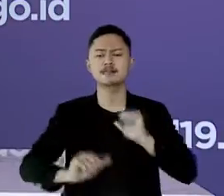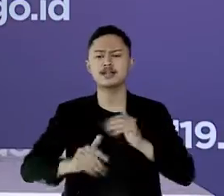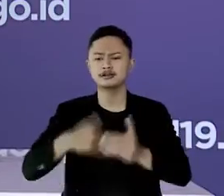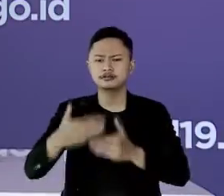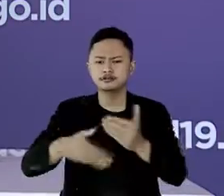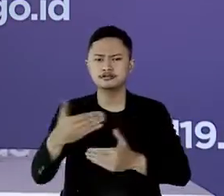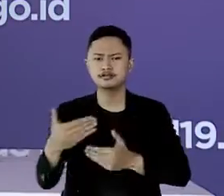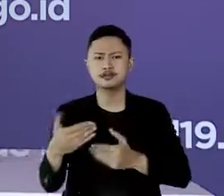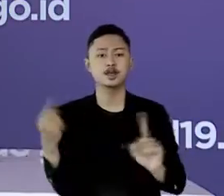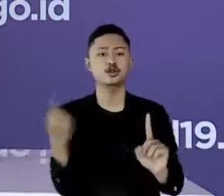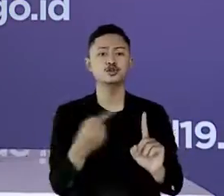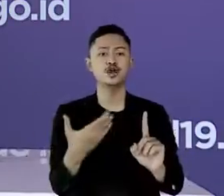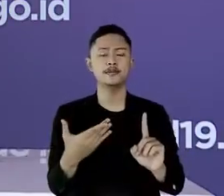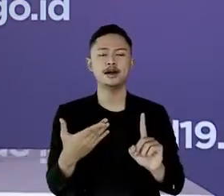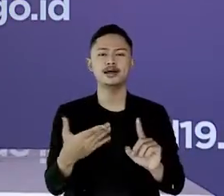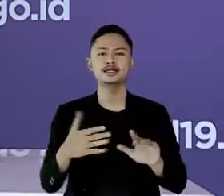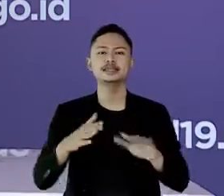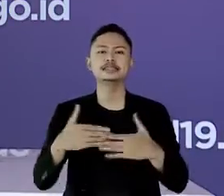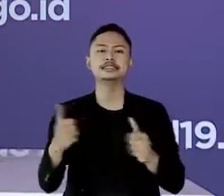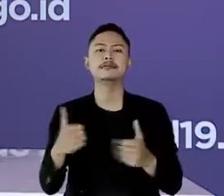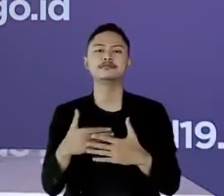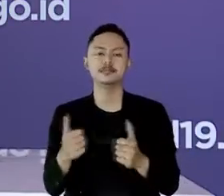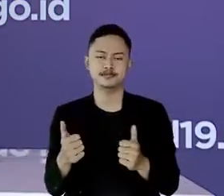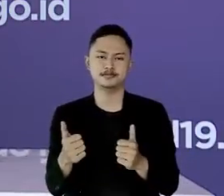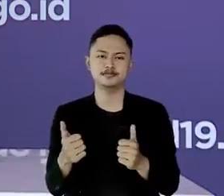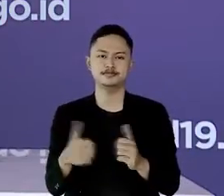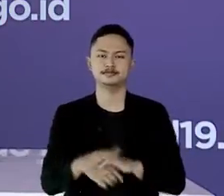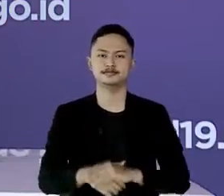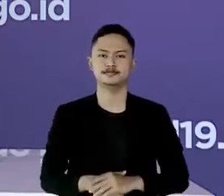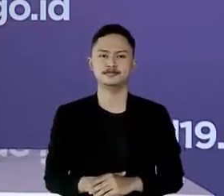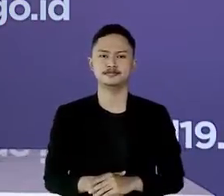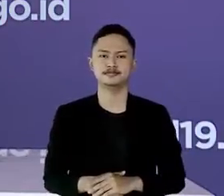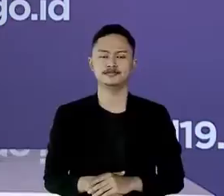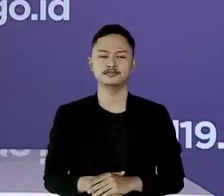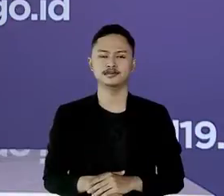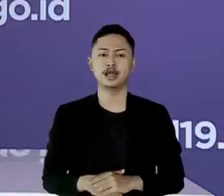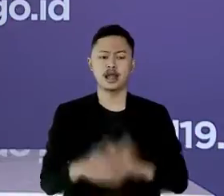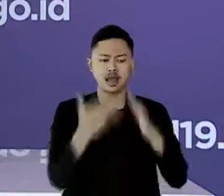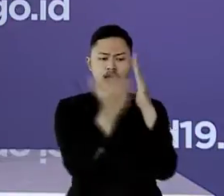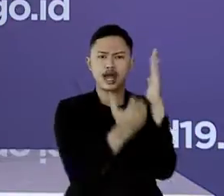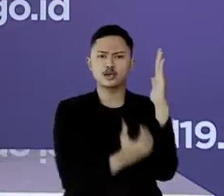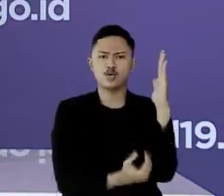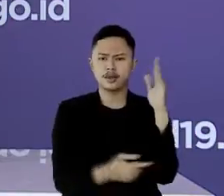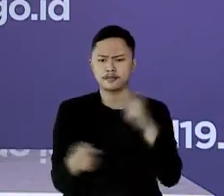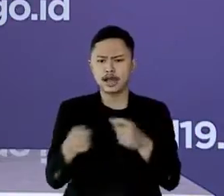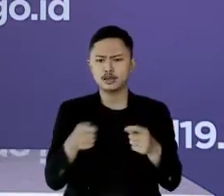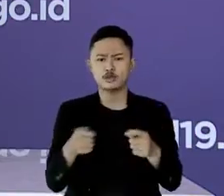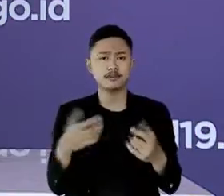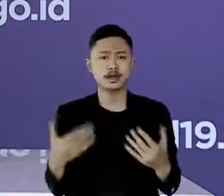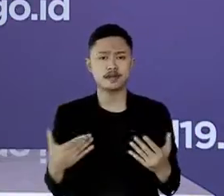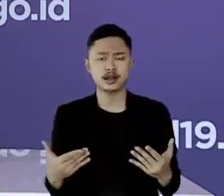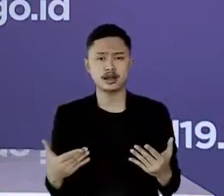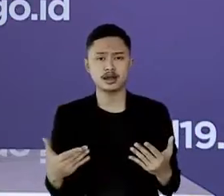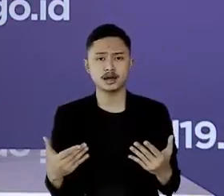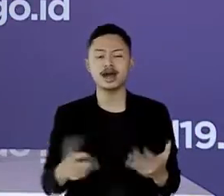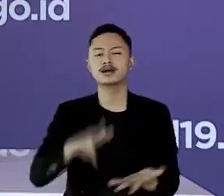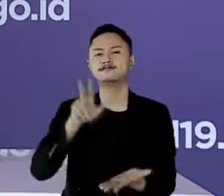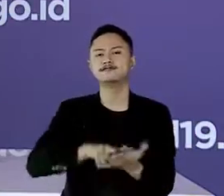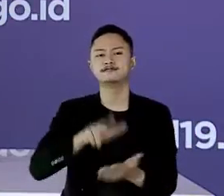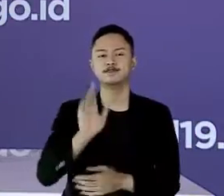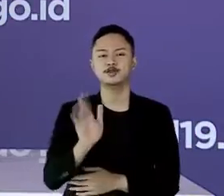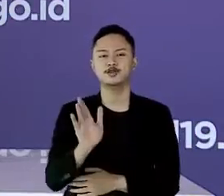sebagai bentuk kehati-hatian rincian pengaturan tiap-tiap jenis kegiatan sudah